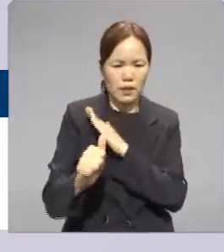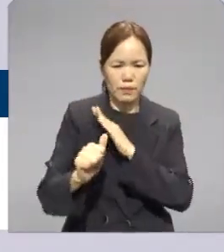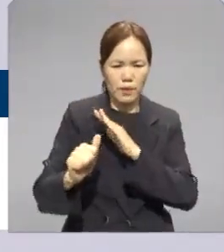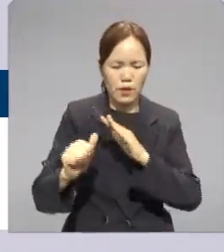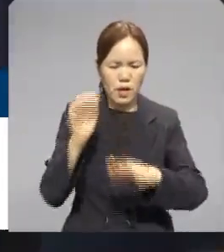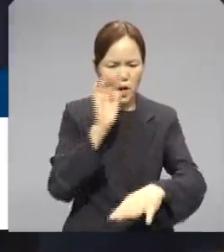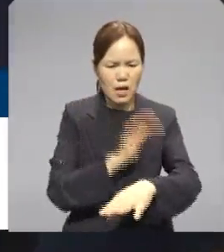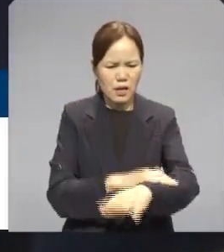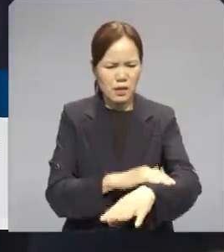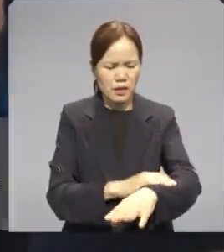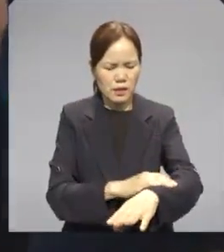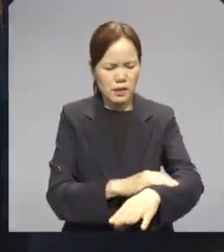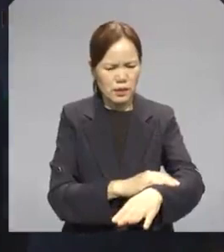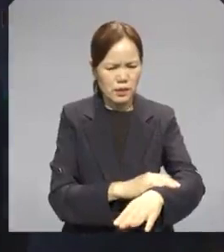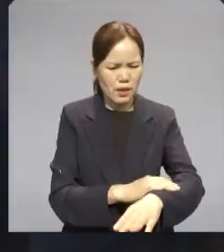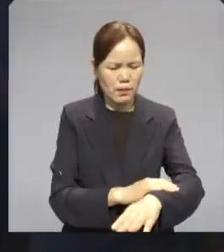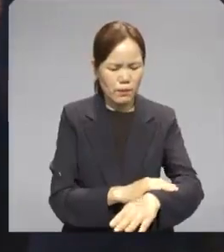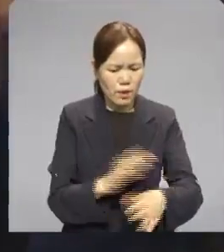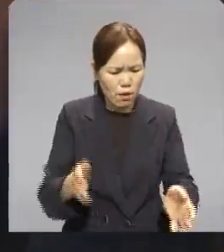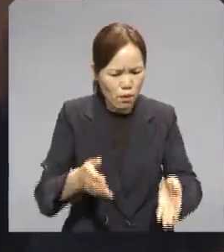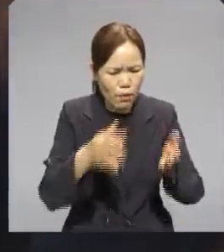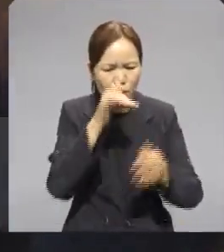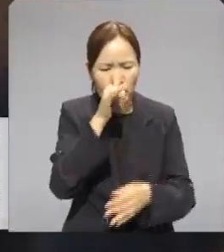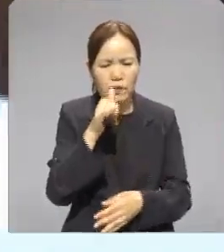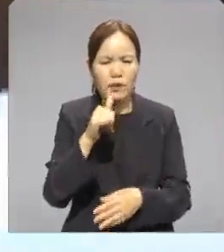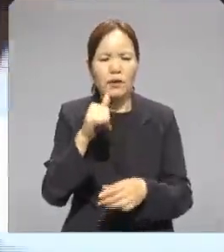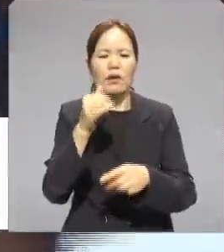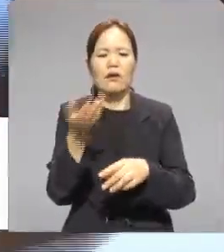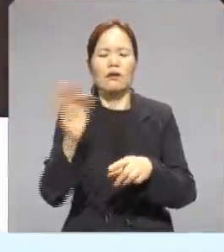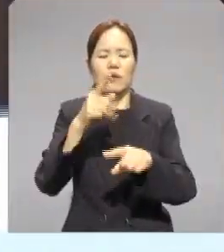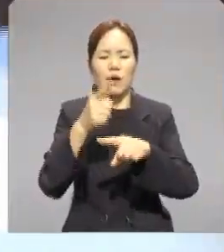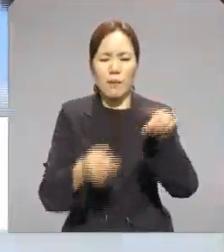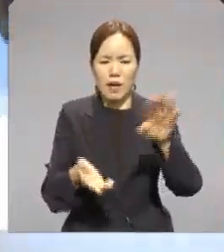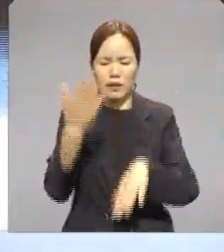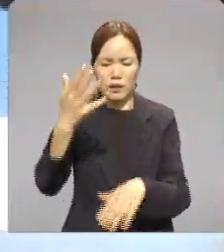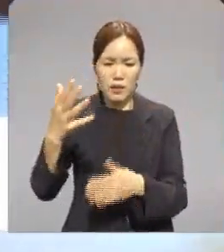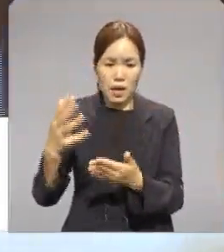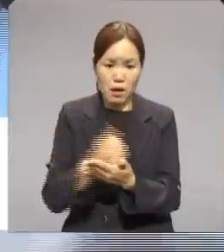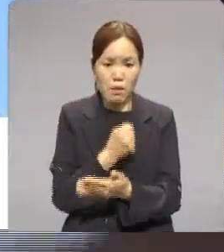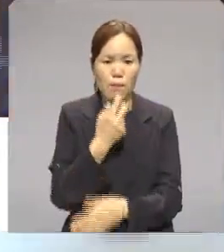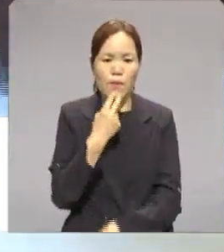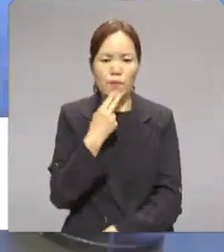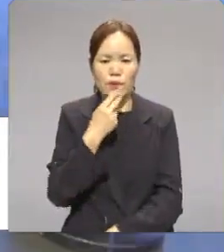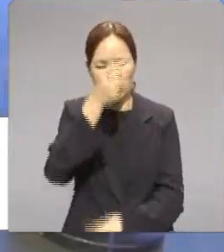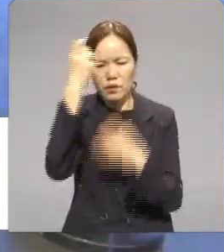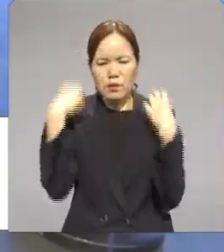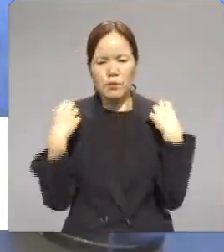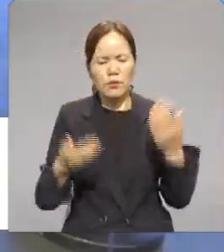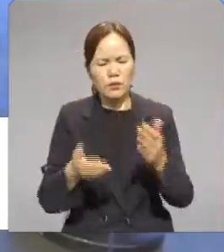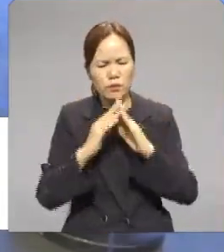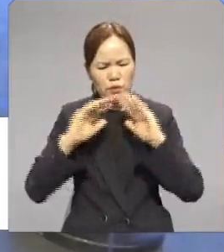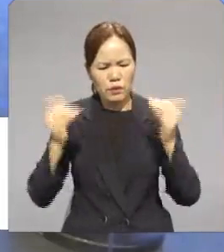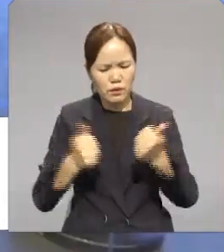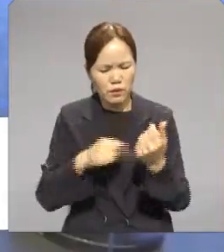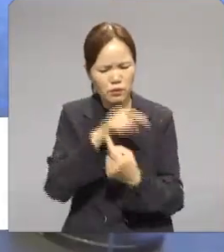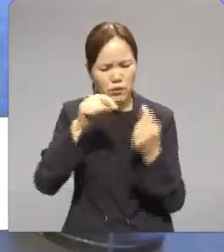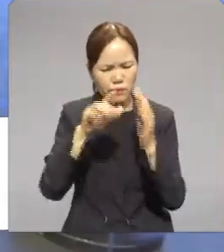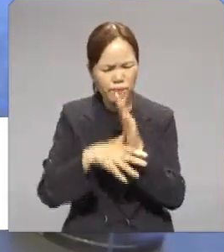Jean-Luc Mélenchon. 하지만 과반을 확보한 당이 없어 향후 정부 구성과 의회 운영에는 혼란이